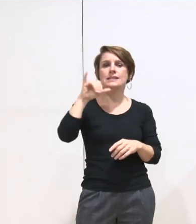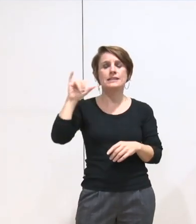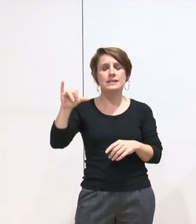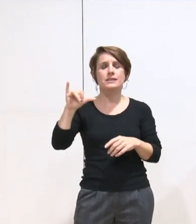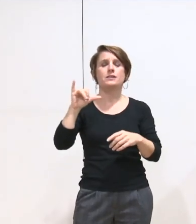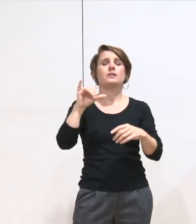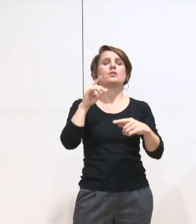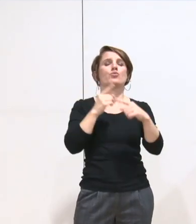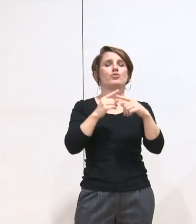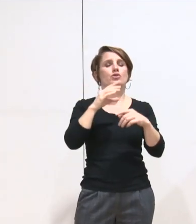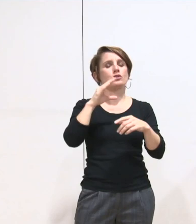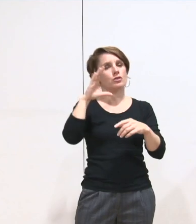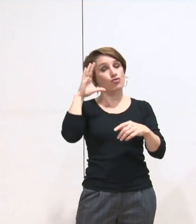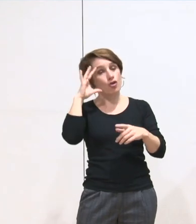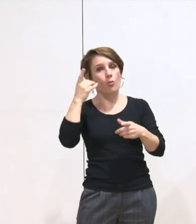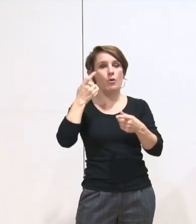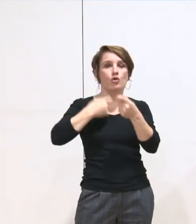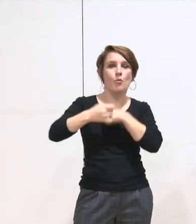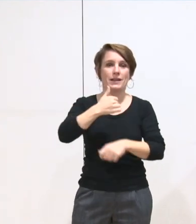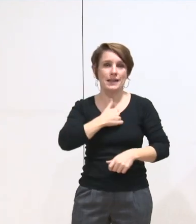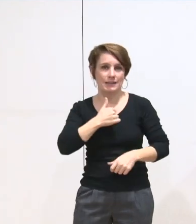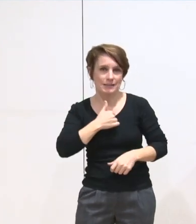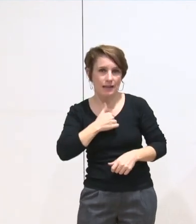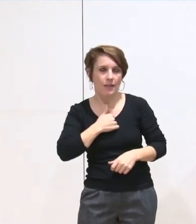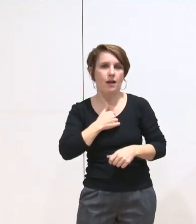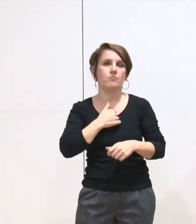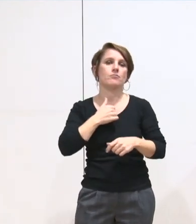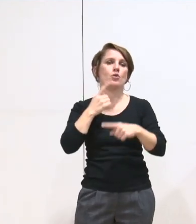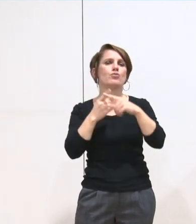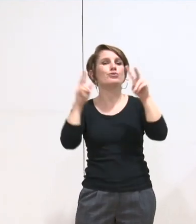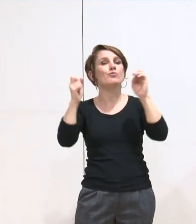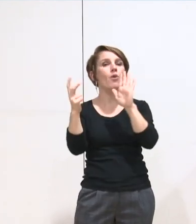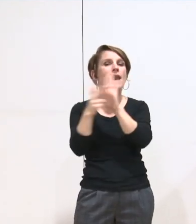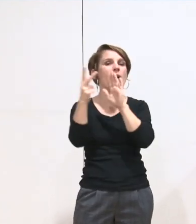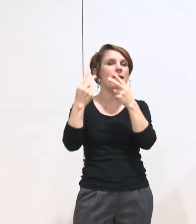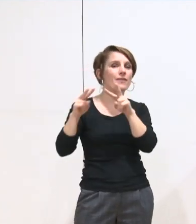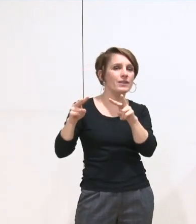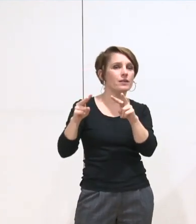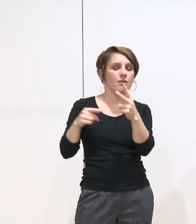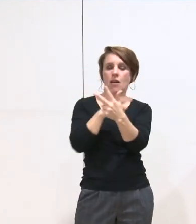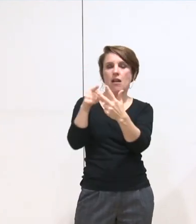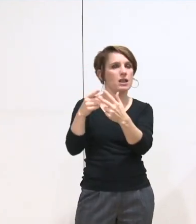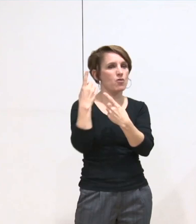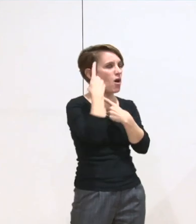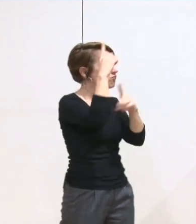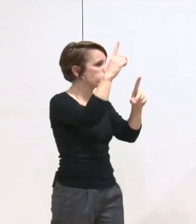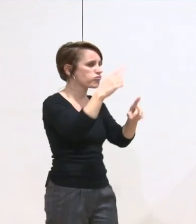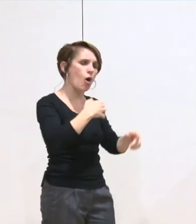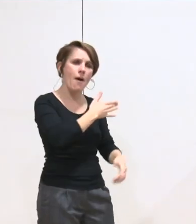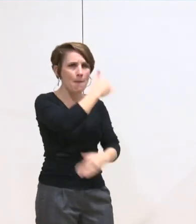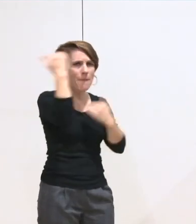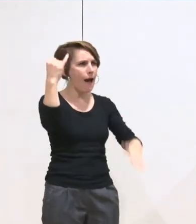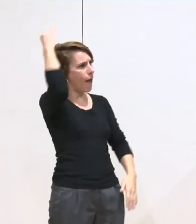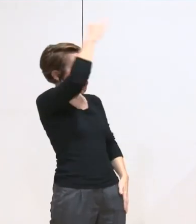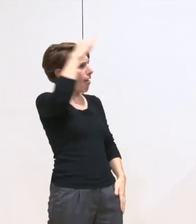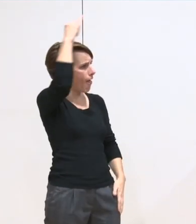l'Association des unions commerciales La Belleville ont déclaré, et je cite, « en avoir marre de se faire balader » et ont claqué la porte de ce que vous aviez,